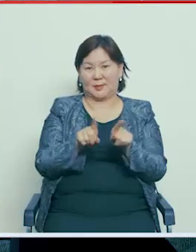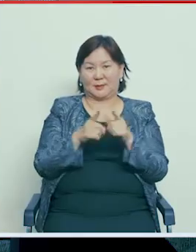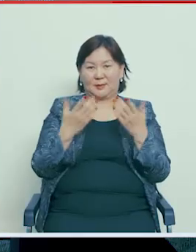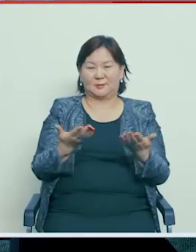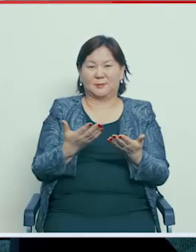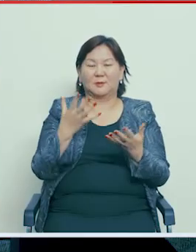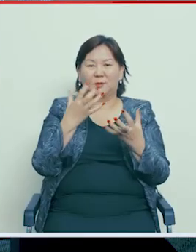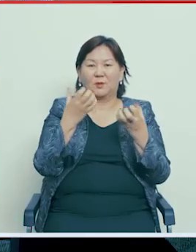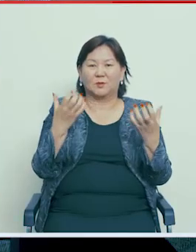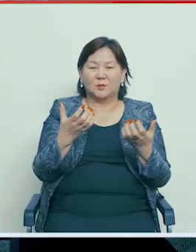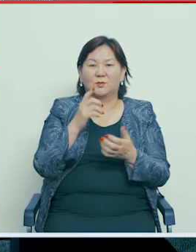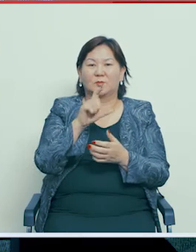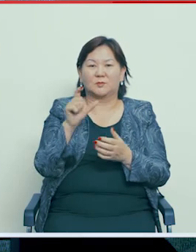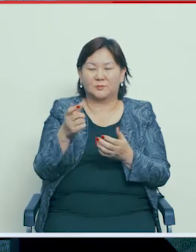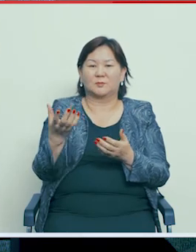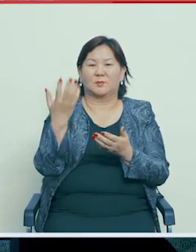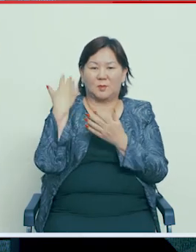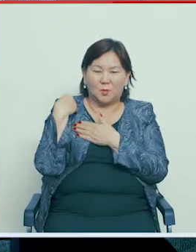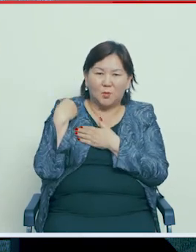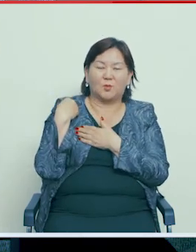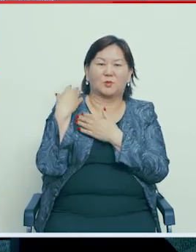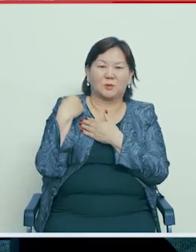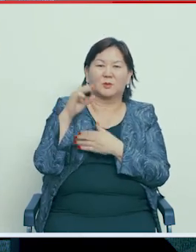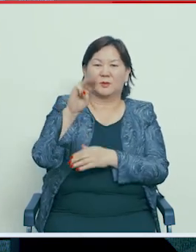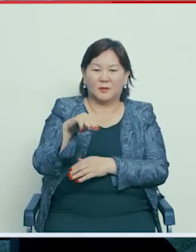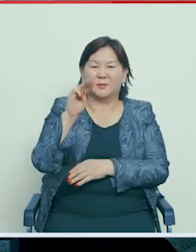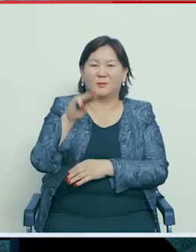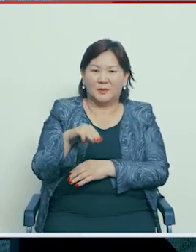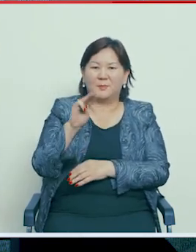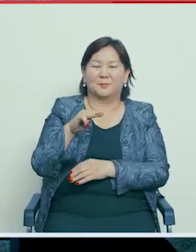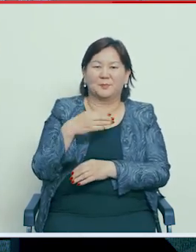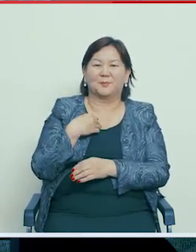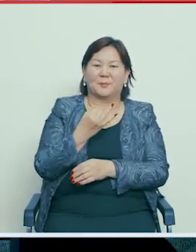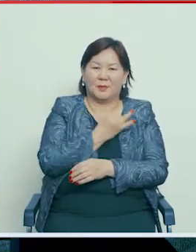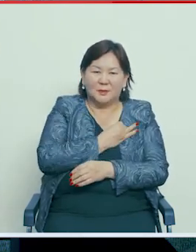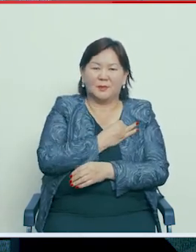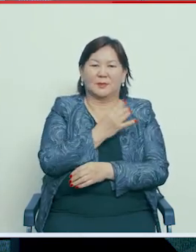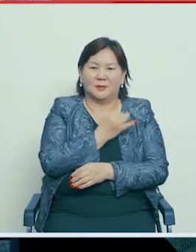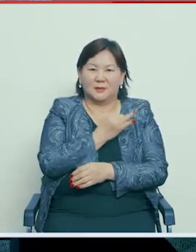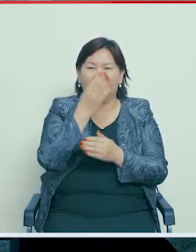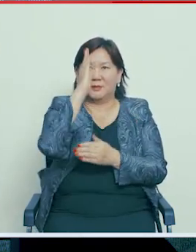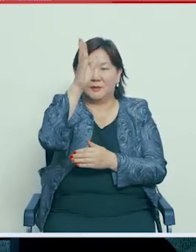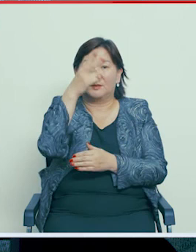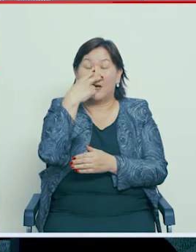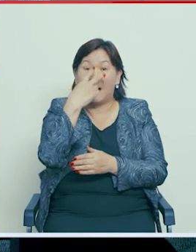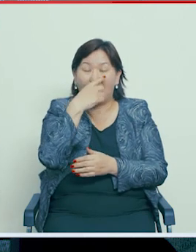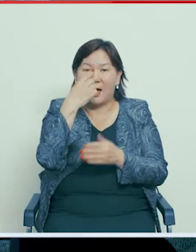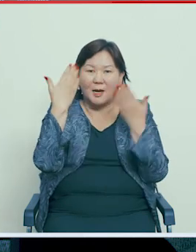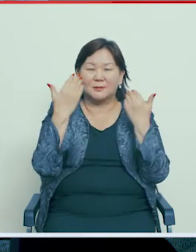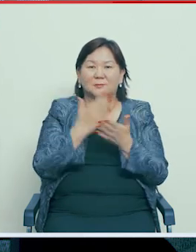улс орныхаа эдийн засгийн ачаалаас үргэлцэх бүр тийм би бол одоо тийм итгэл ирээдүй надад бол харагдаад байгаа